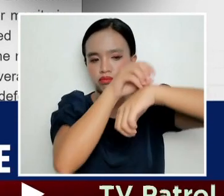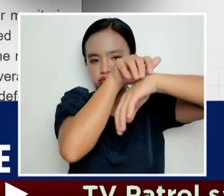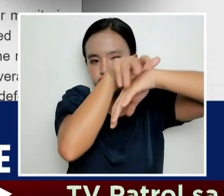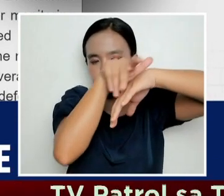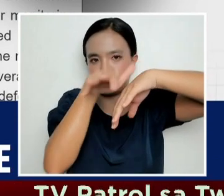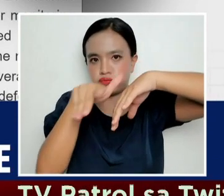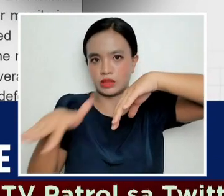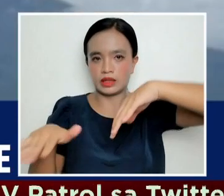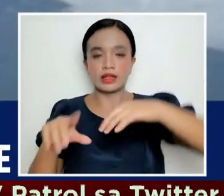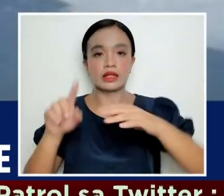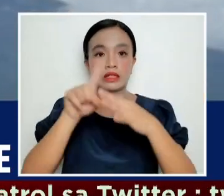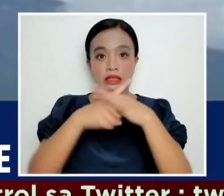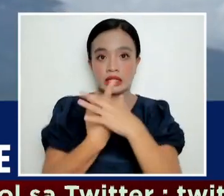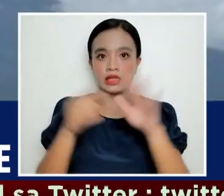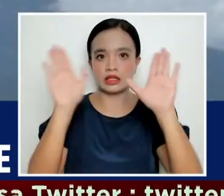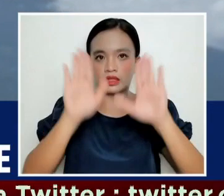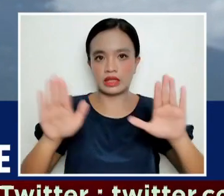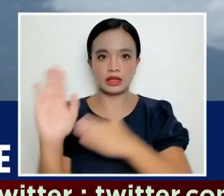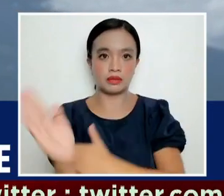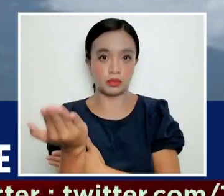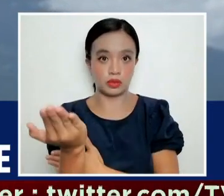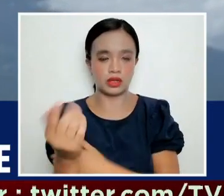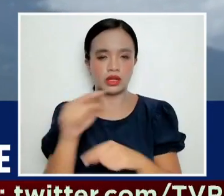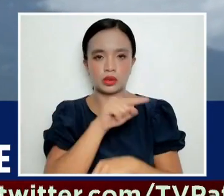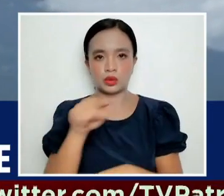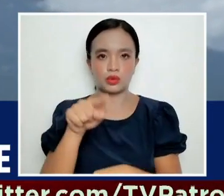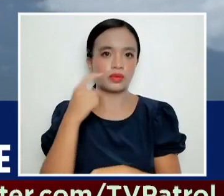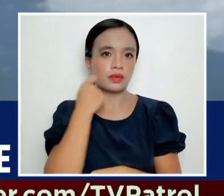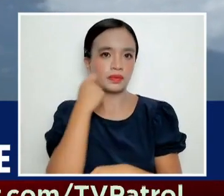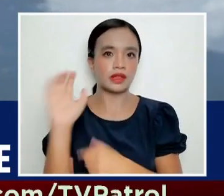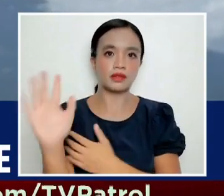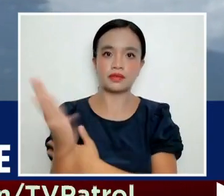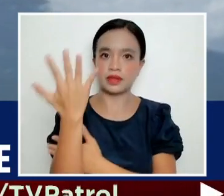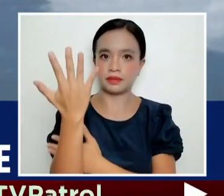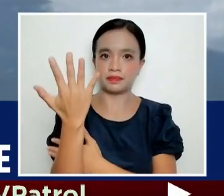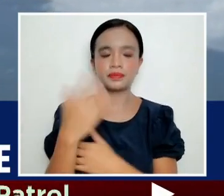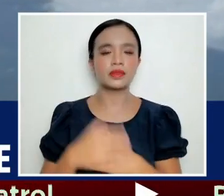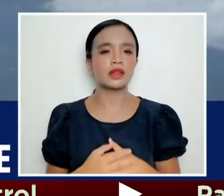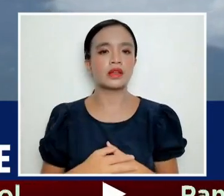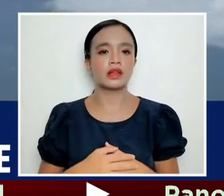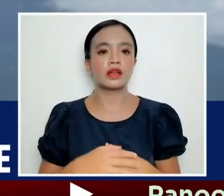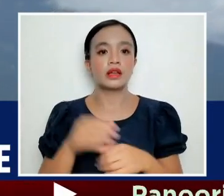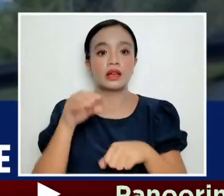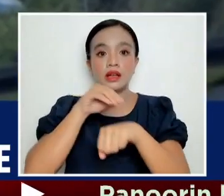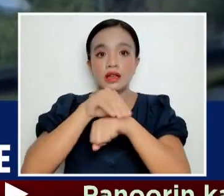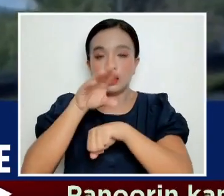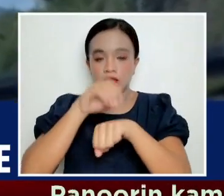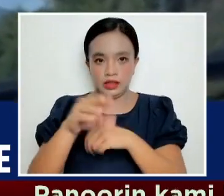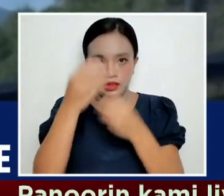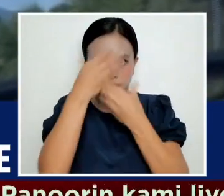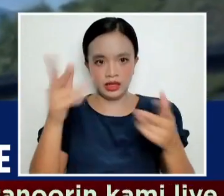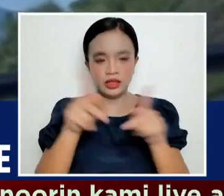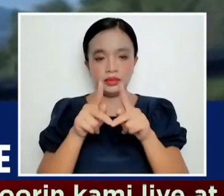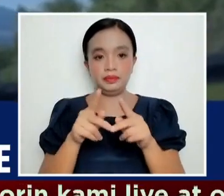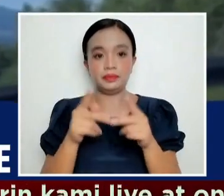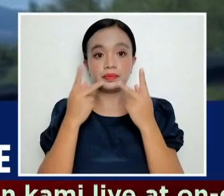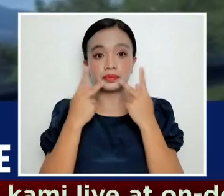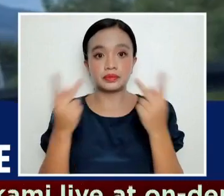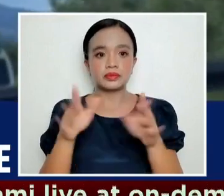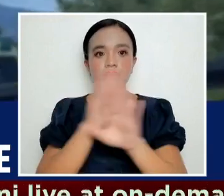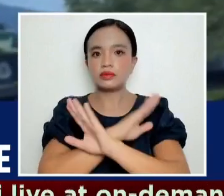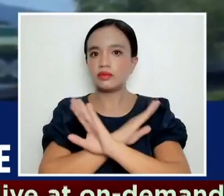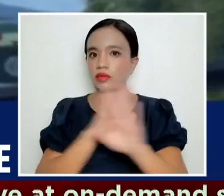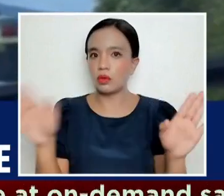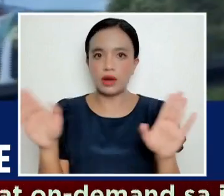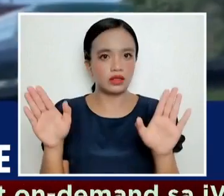na Linggo hanggang kaninang alas 5 ng umaga. Pinapayuhan po ng PMOC ang publiko na huwag lumapit sa 6-kilometer